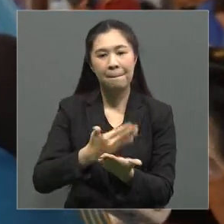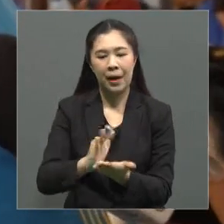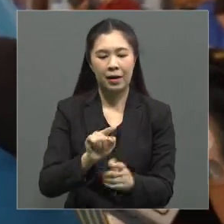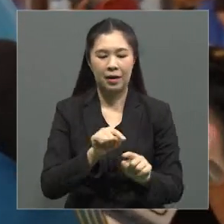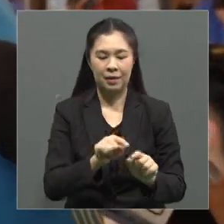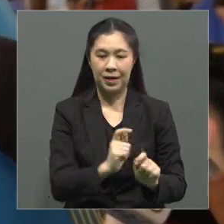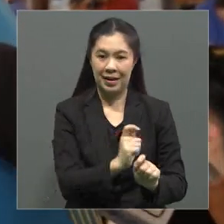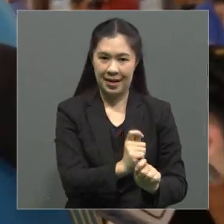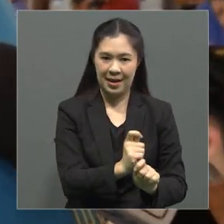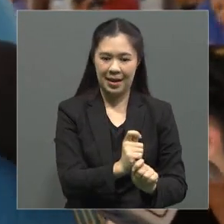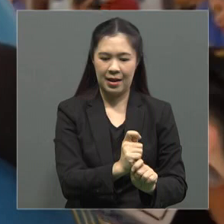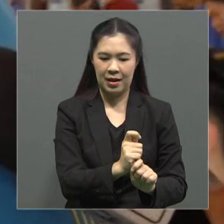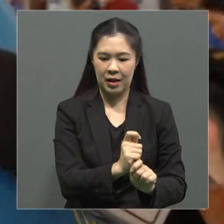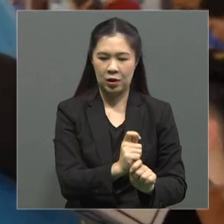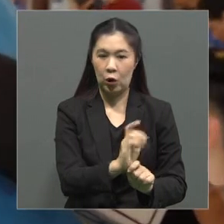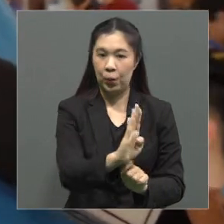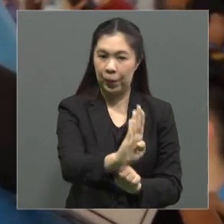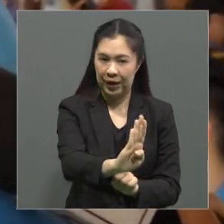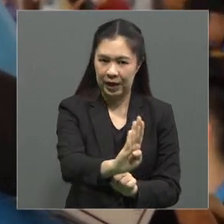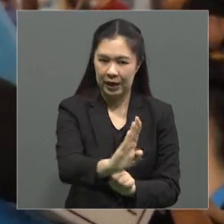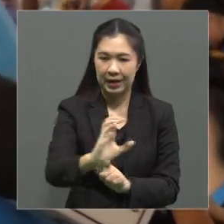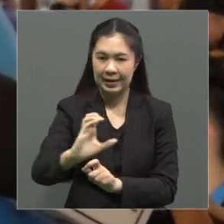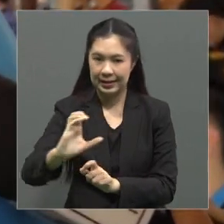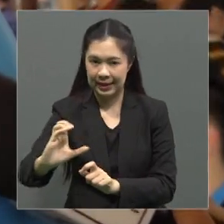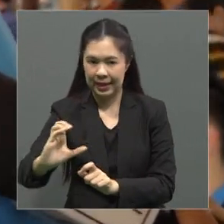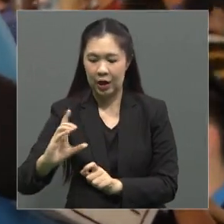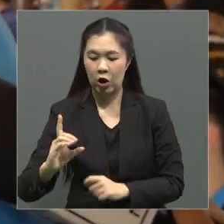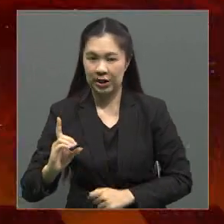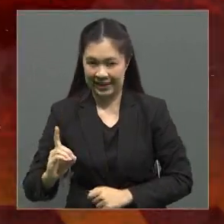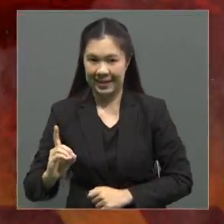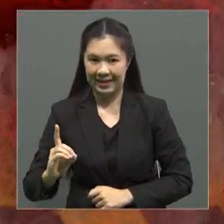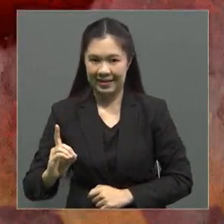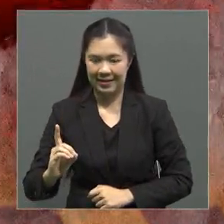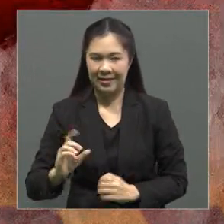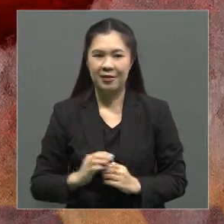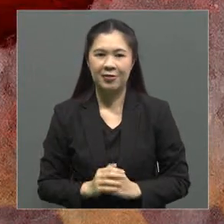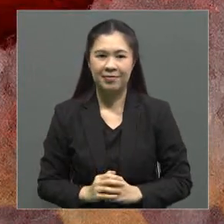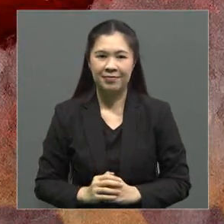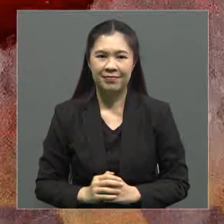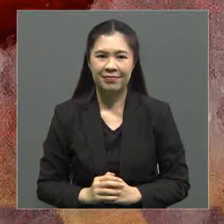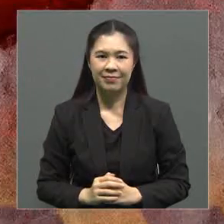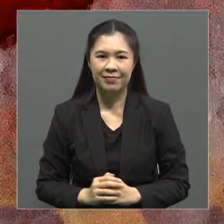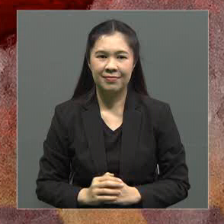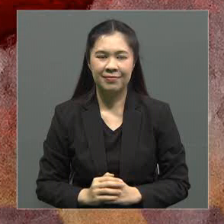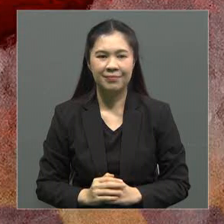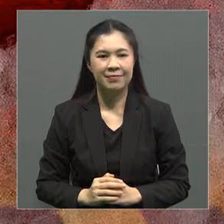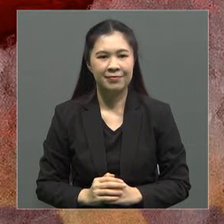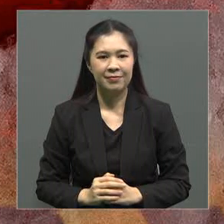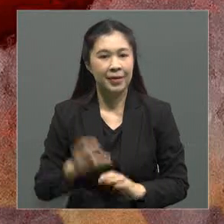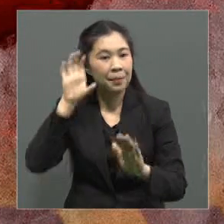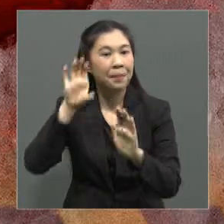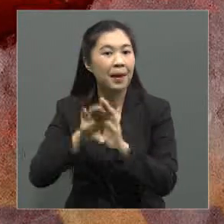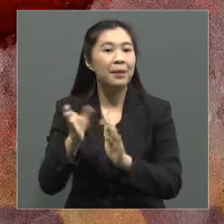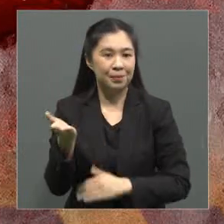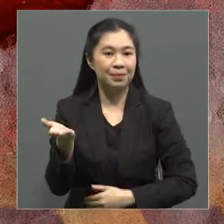aโซน Bโซน cและโซน Dนั่นเองนะคะอ่ะภาพที่เห็นนี้